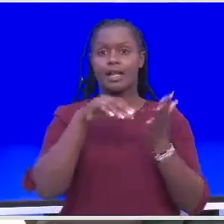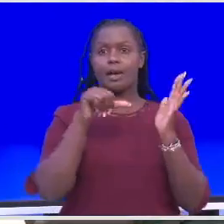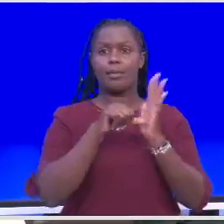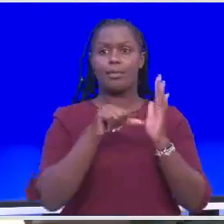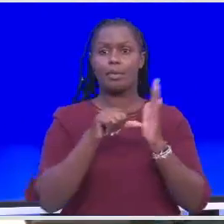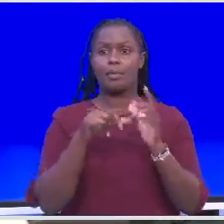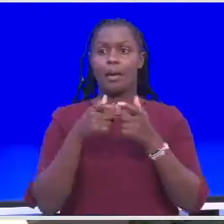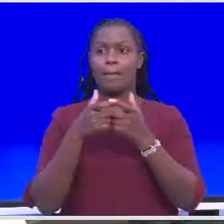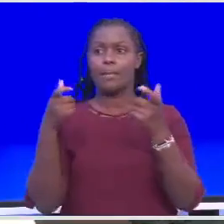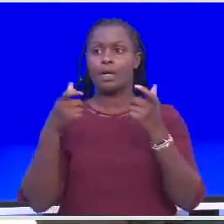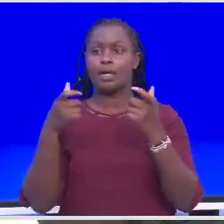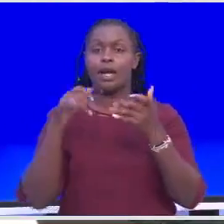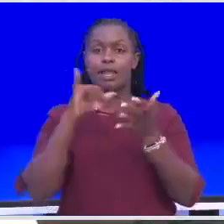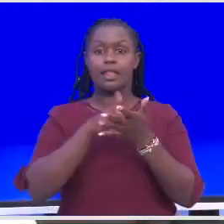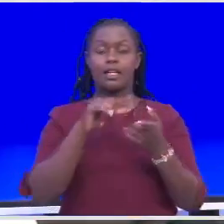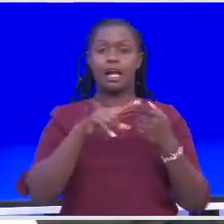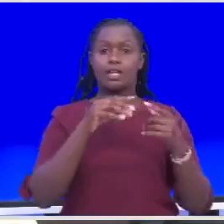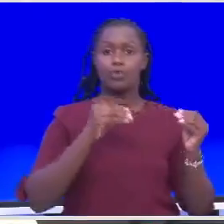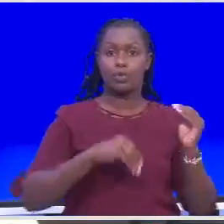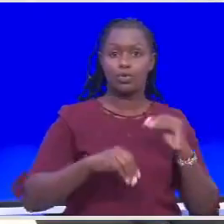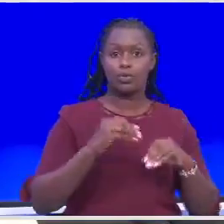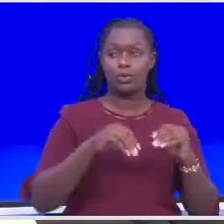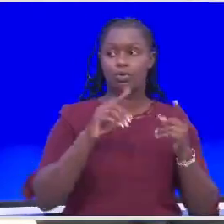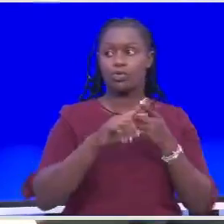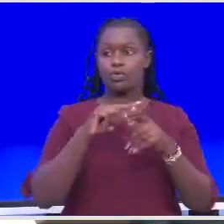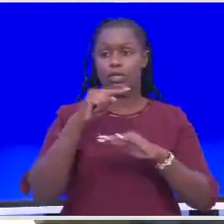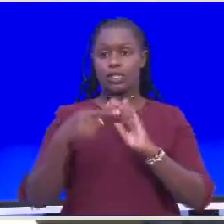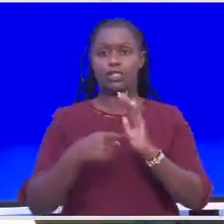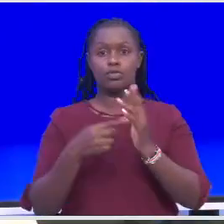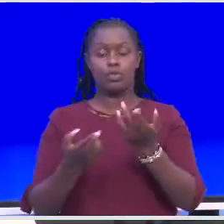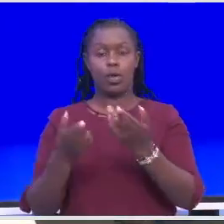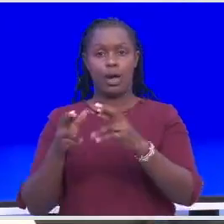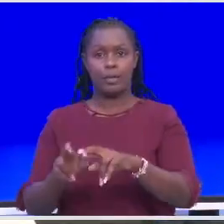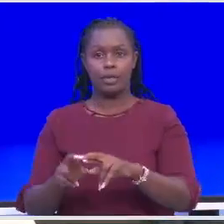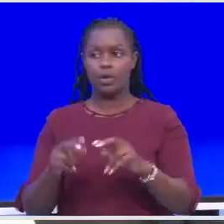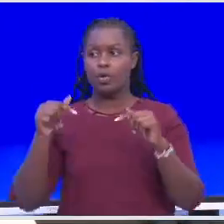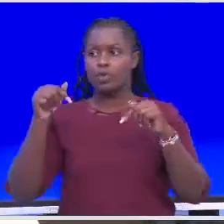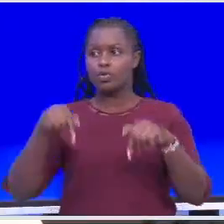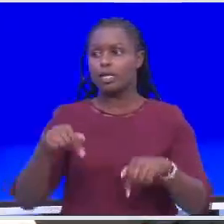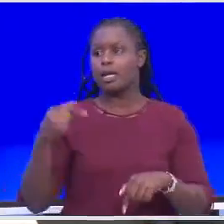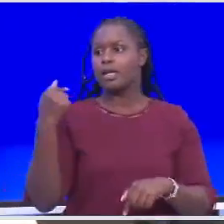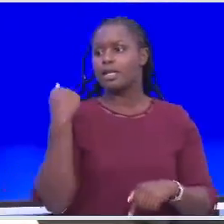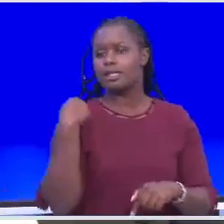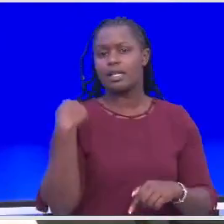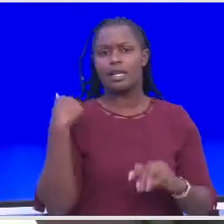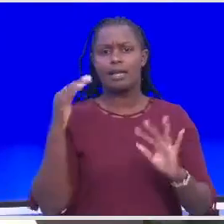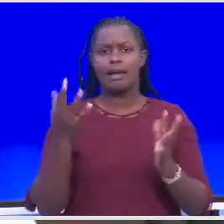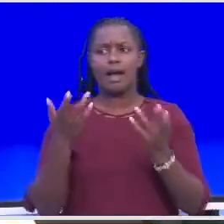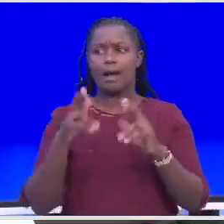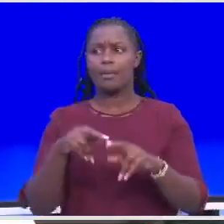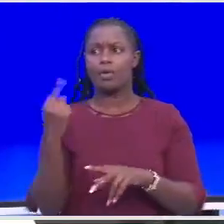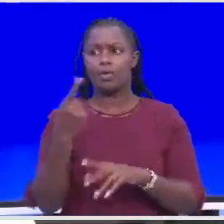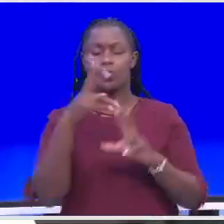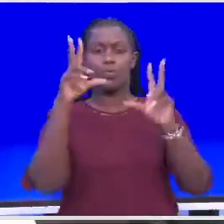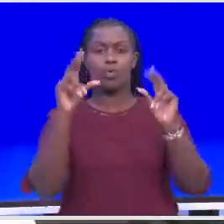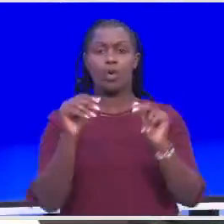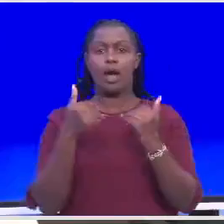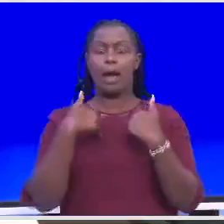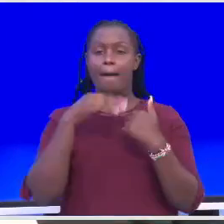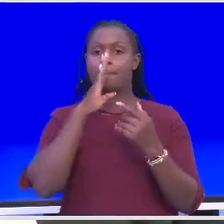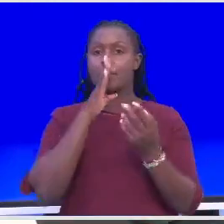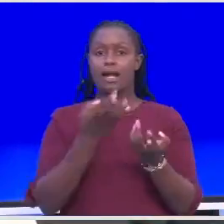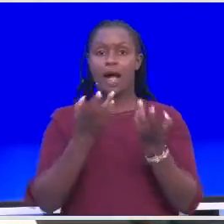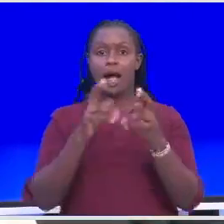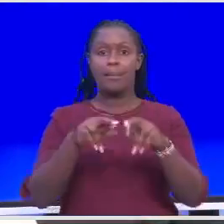imechangia uhalifu kutokezea. Huu wizi sio leo ama jana umetendeka. Umetendeka kwa muda